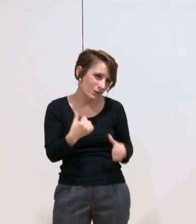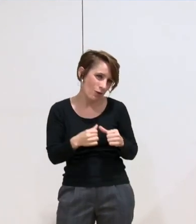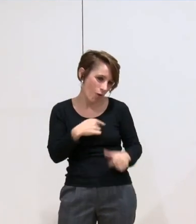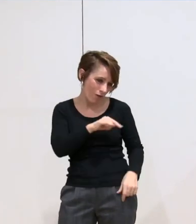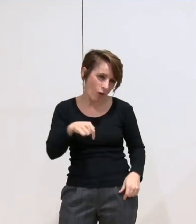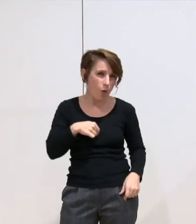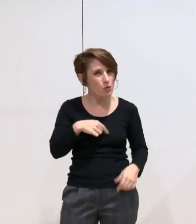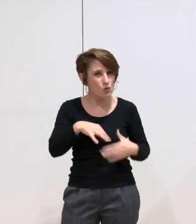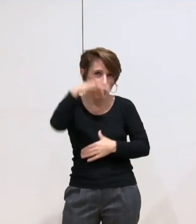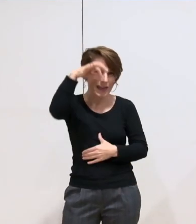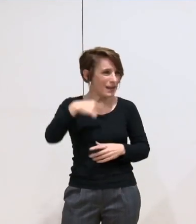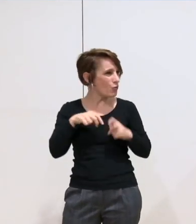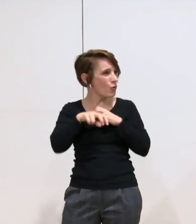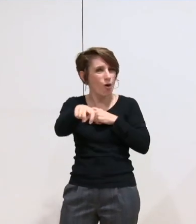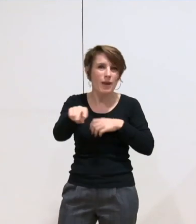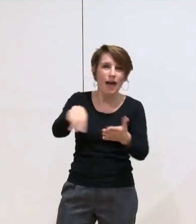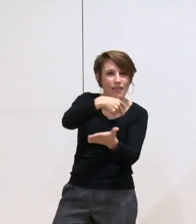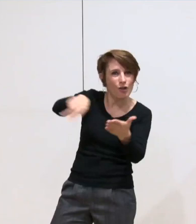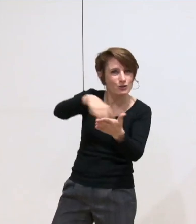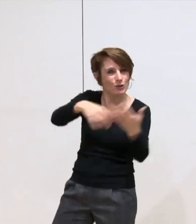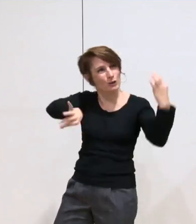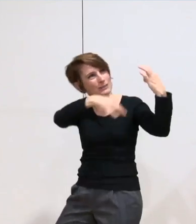danser sur scène ou faire de la musique.